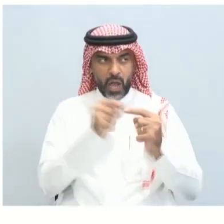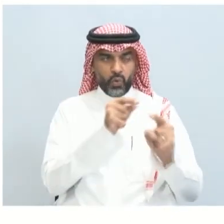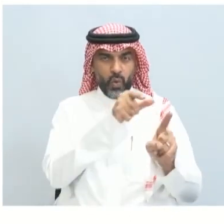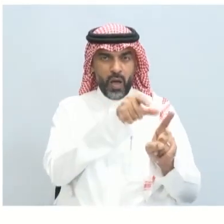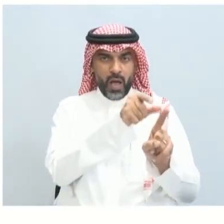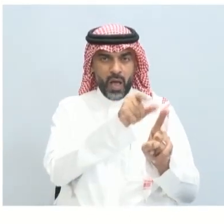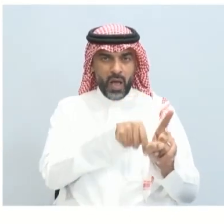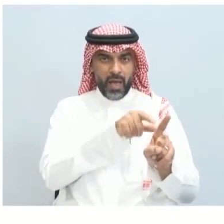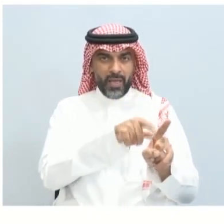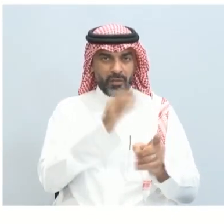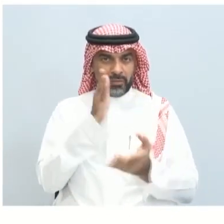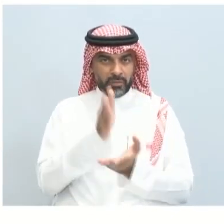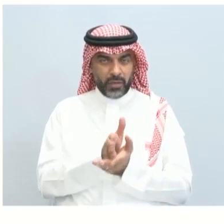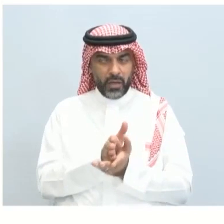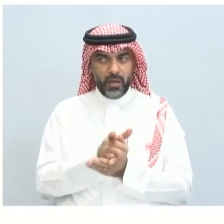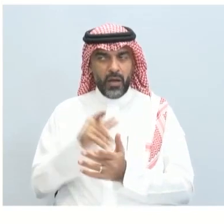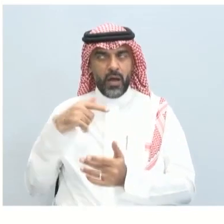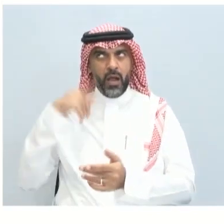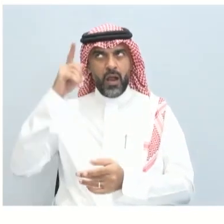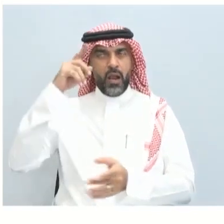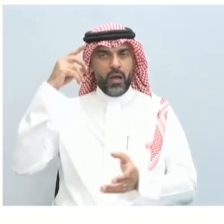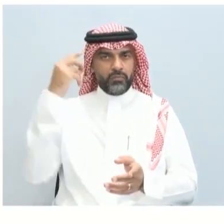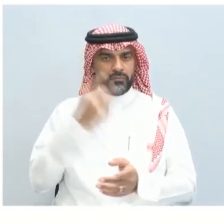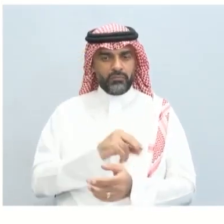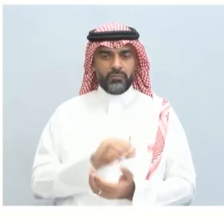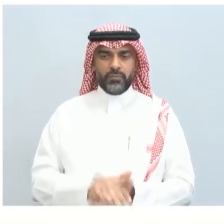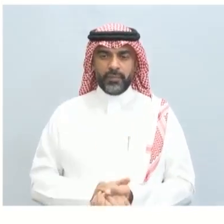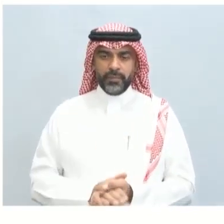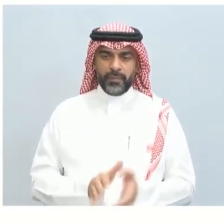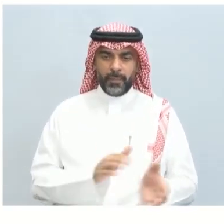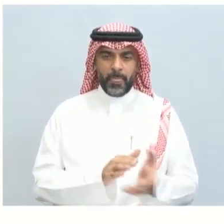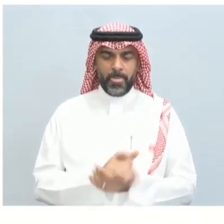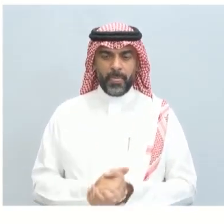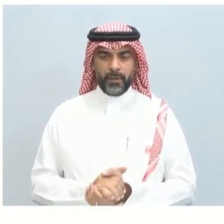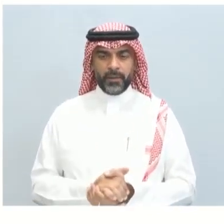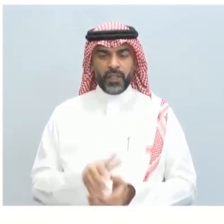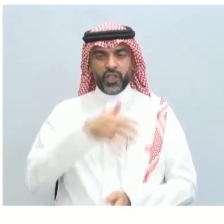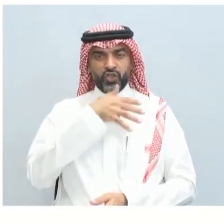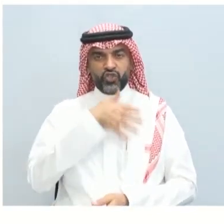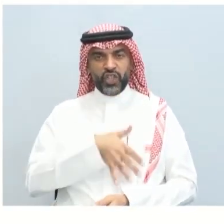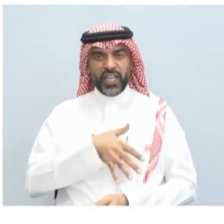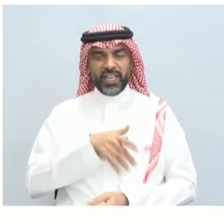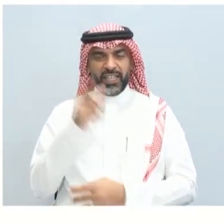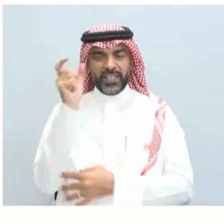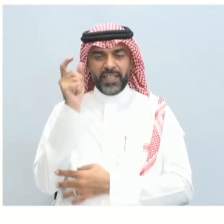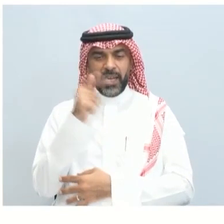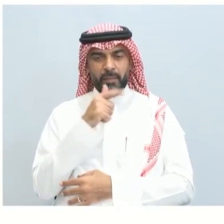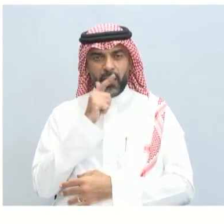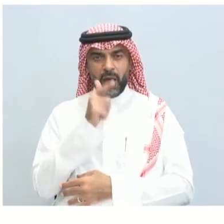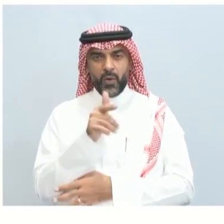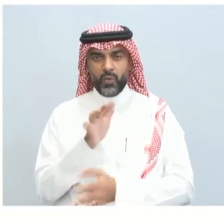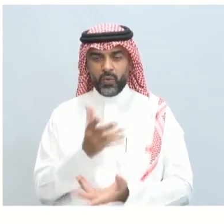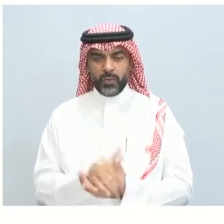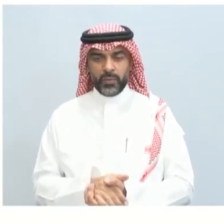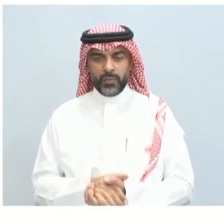بالحرب احسنتم اذا قال شيخ الاسلام ابن تيميه رحمه الله كل من كان